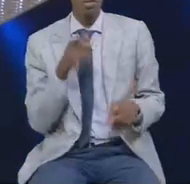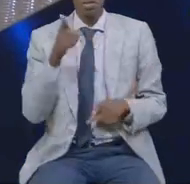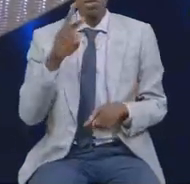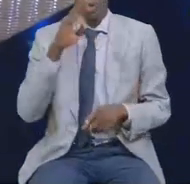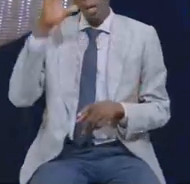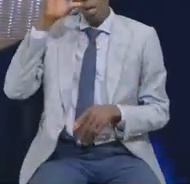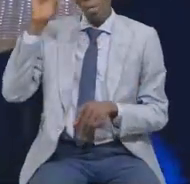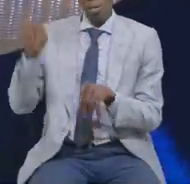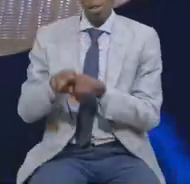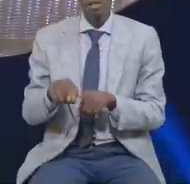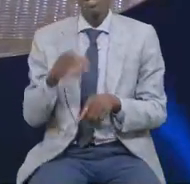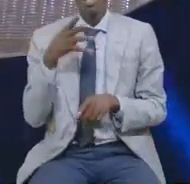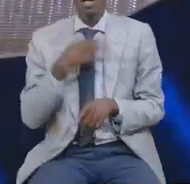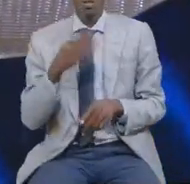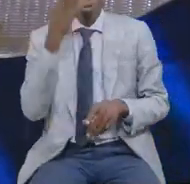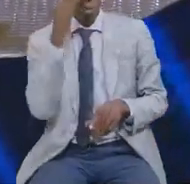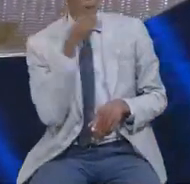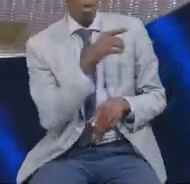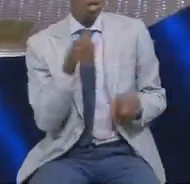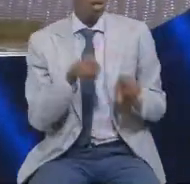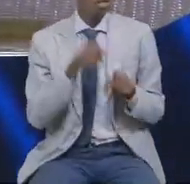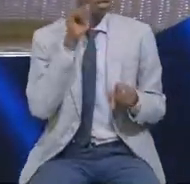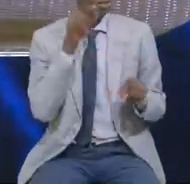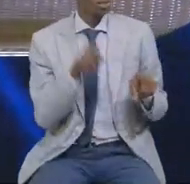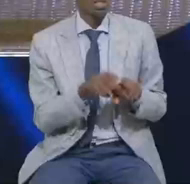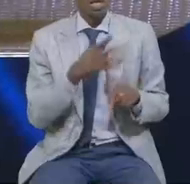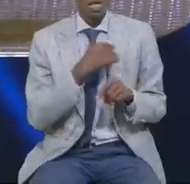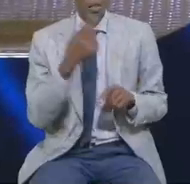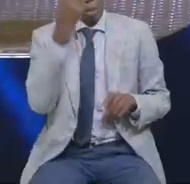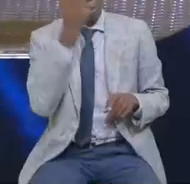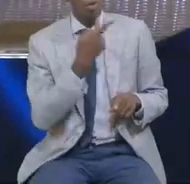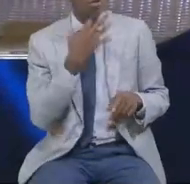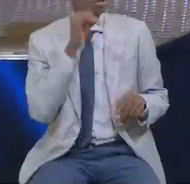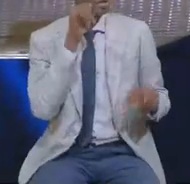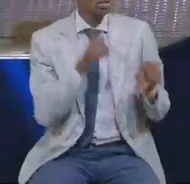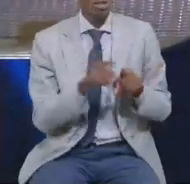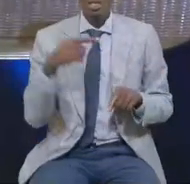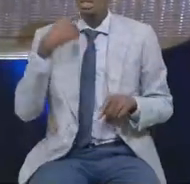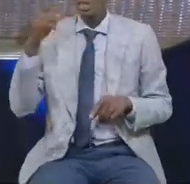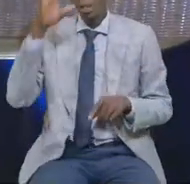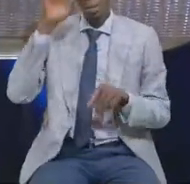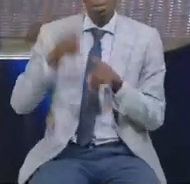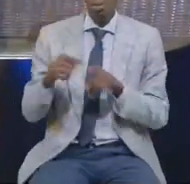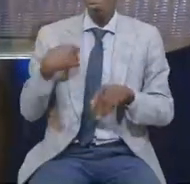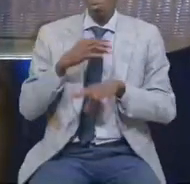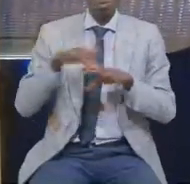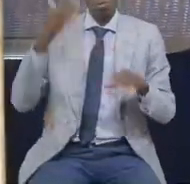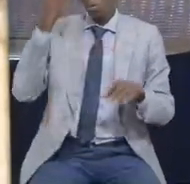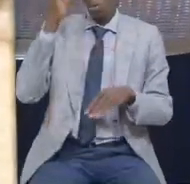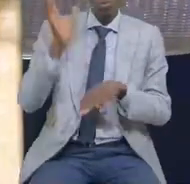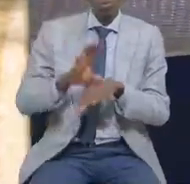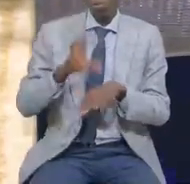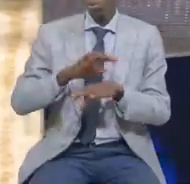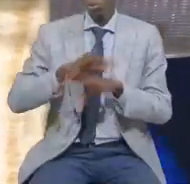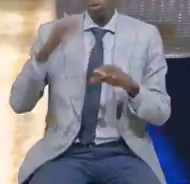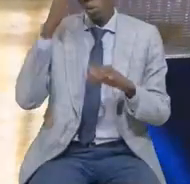une jeune dame en mariage et que on te connaît. Les parents disent que nous on ne connaît pas l'église, on